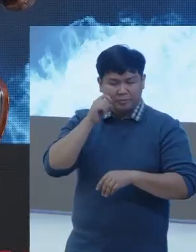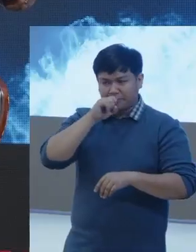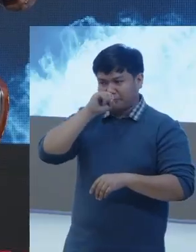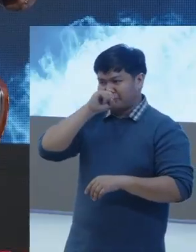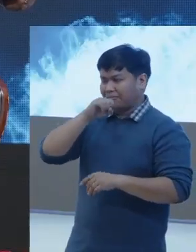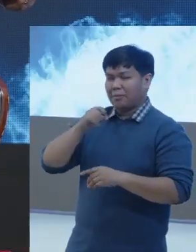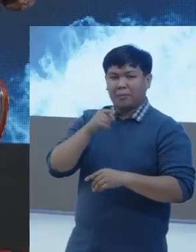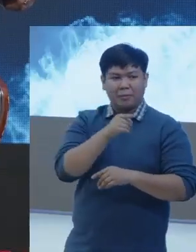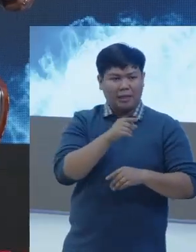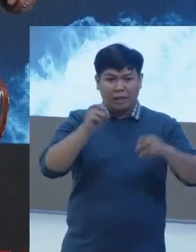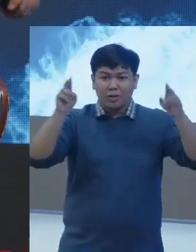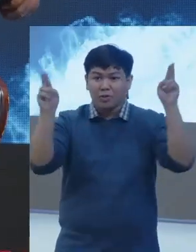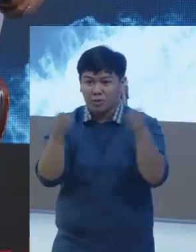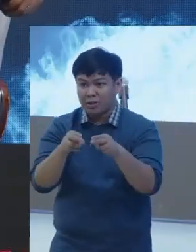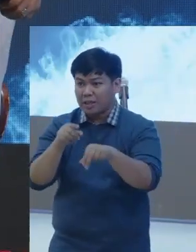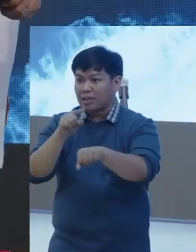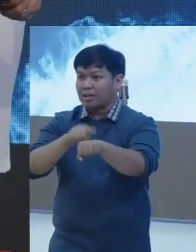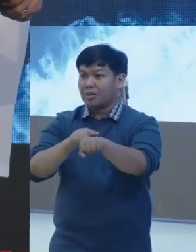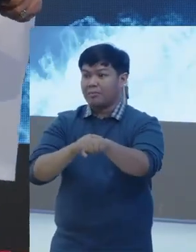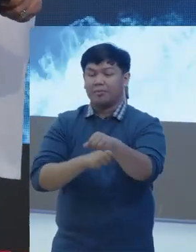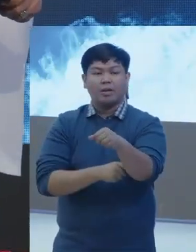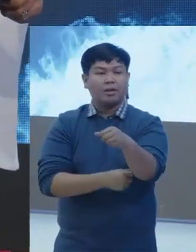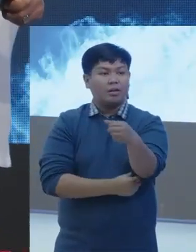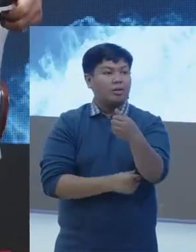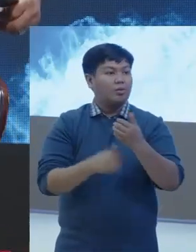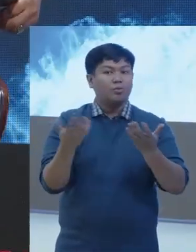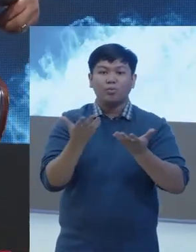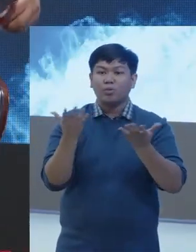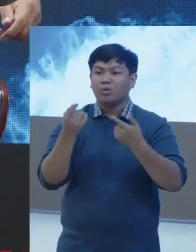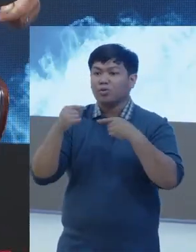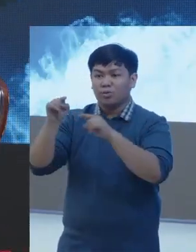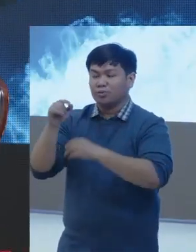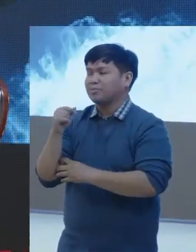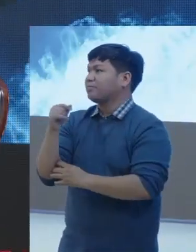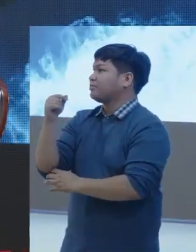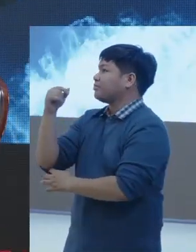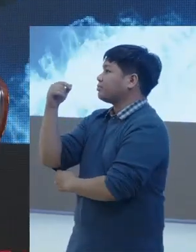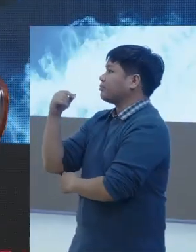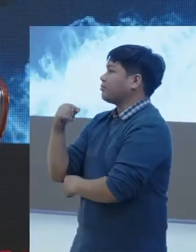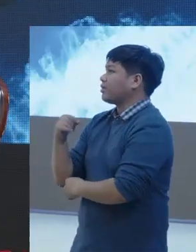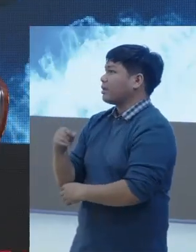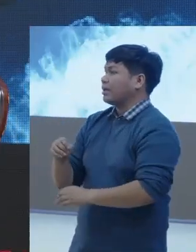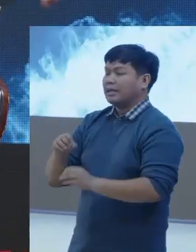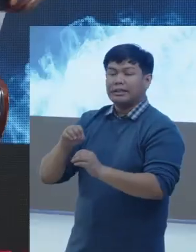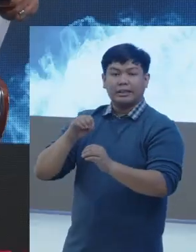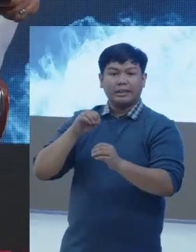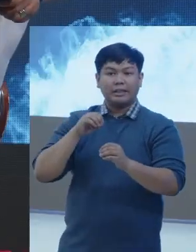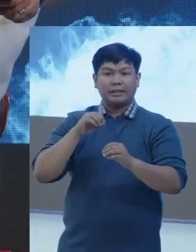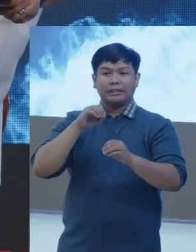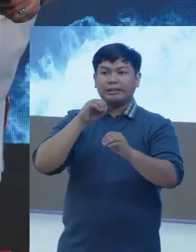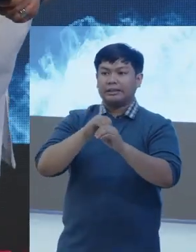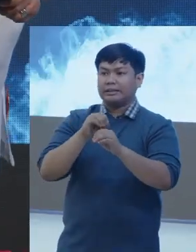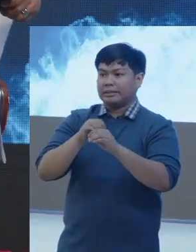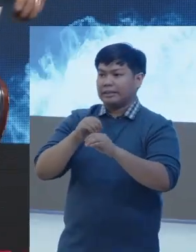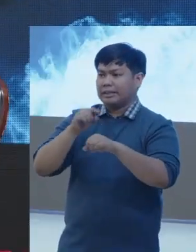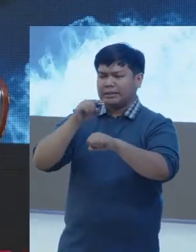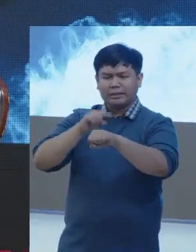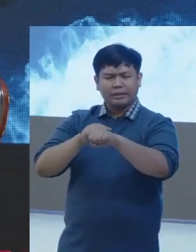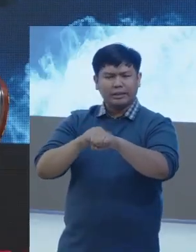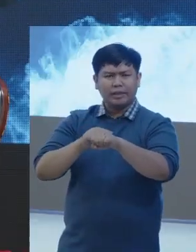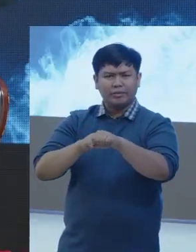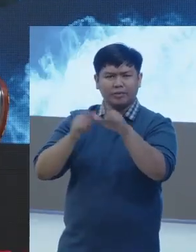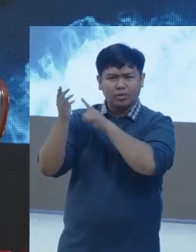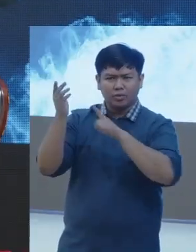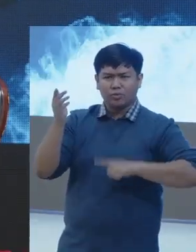ganung kaiksing, saan kaya siya nagpunta, no? Sabi doon, isang araw, nandun siya sa Nineveh,